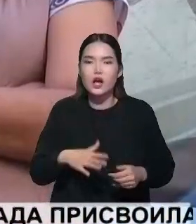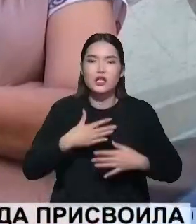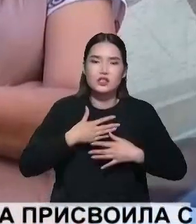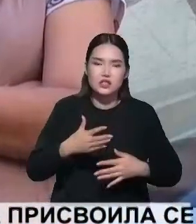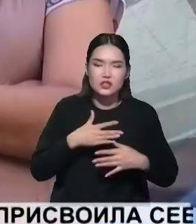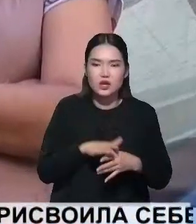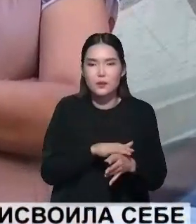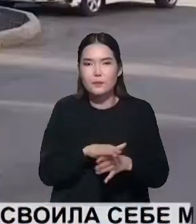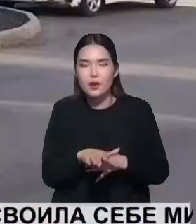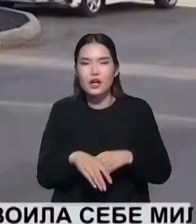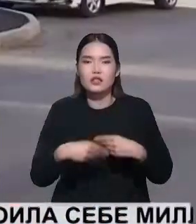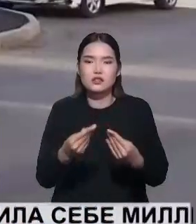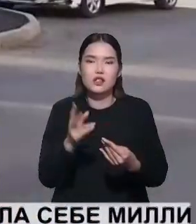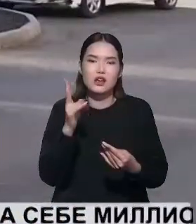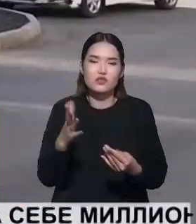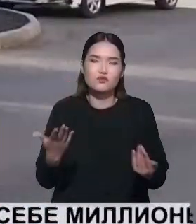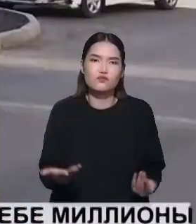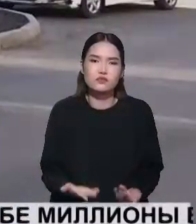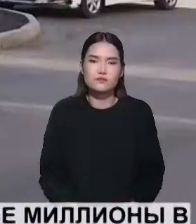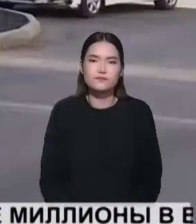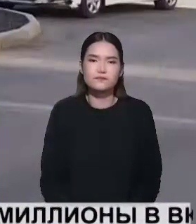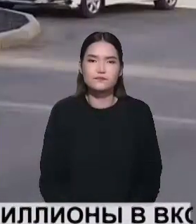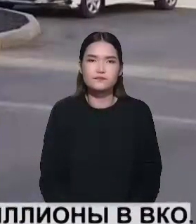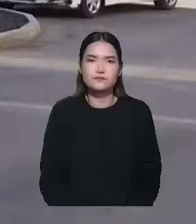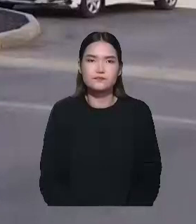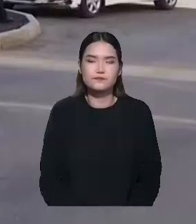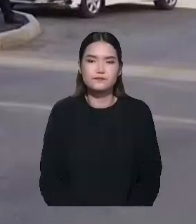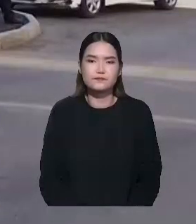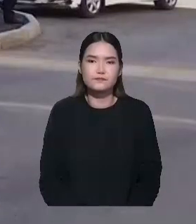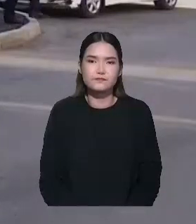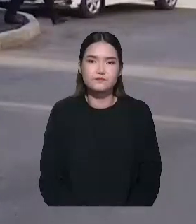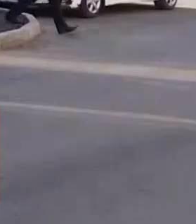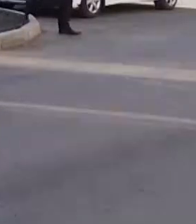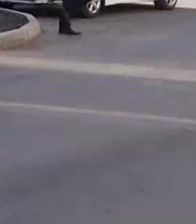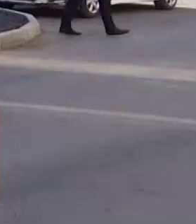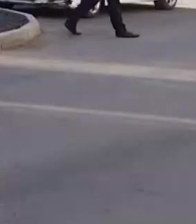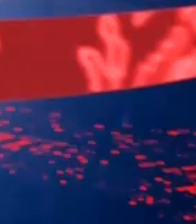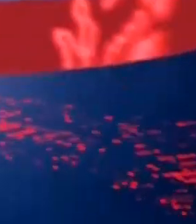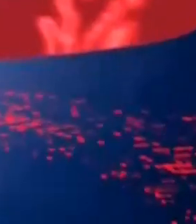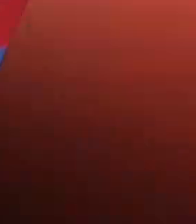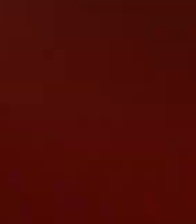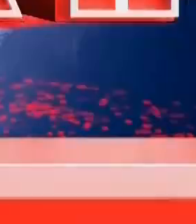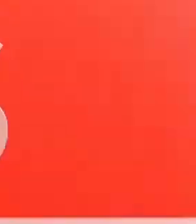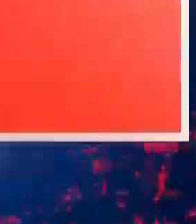грудью в предоставленном жилье. Анастасия Дроняк, Евгений Мутель, Астана Таймс, Петропавловск.